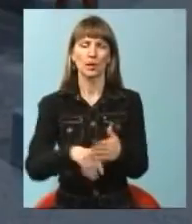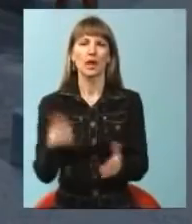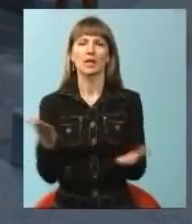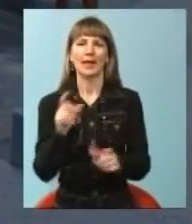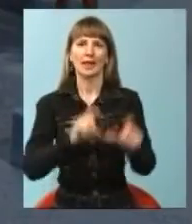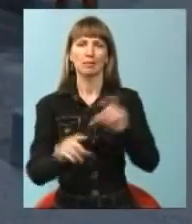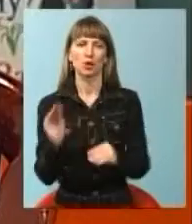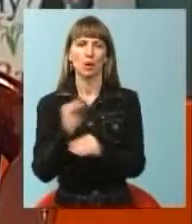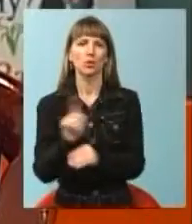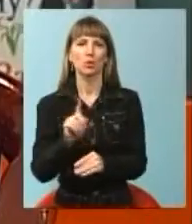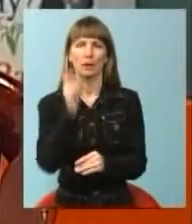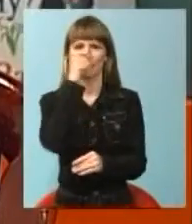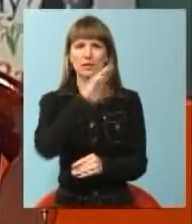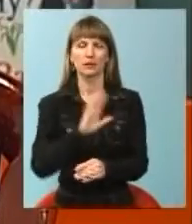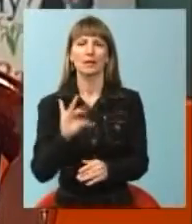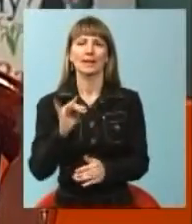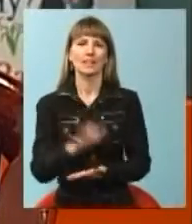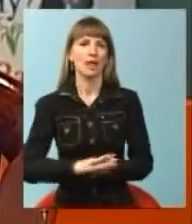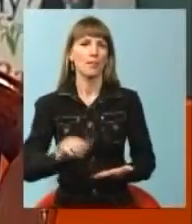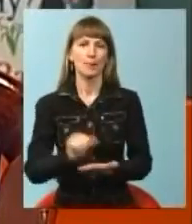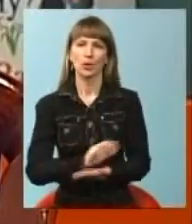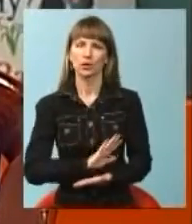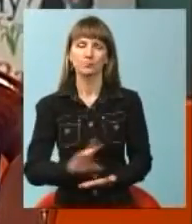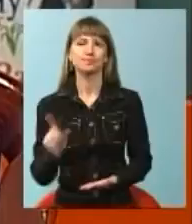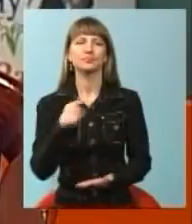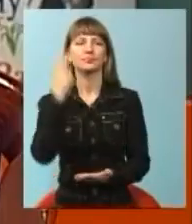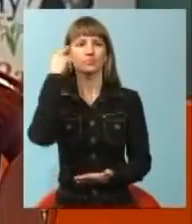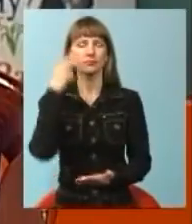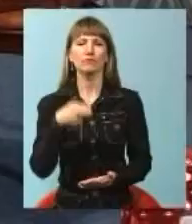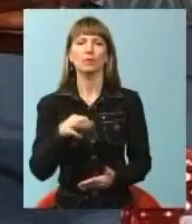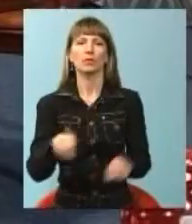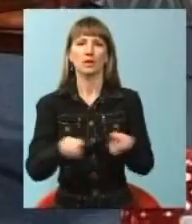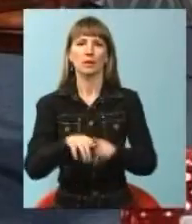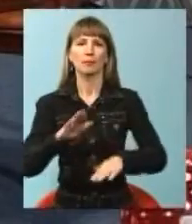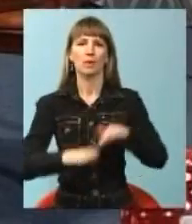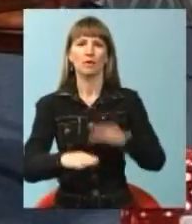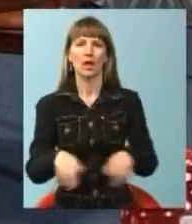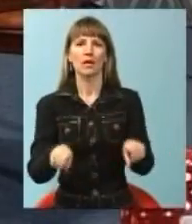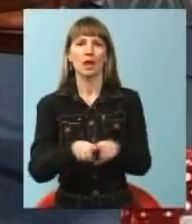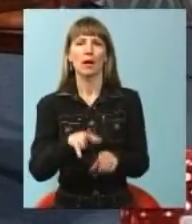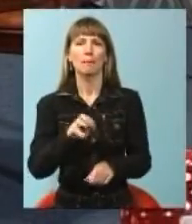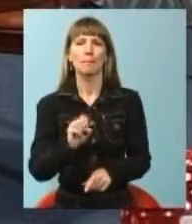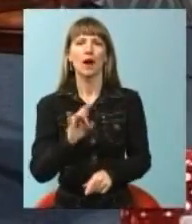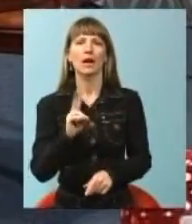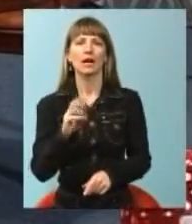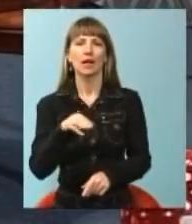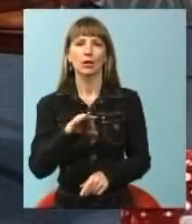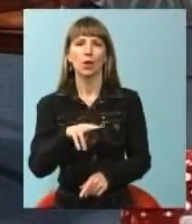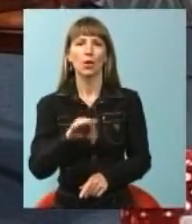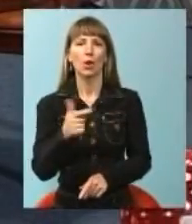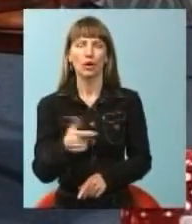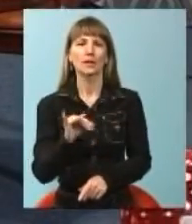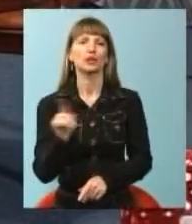хімічні добавки, щоб воно не скисало і не псувалося. А що ти знаєш про таких професій, як маркетолог? Хто це такі? І що